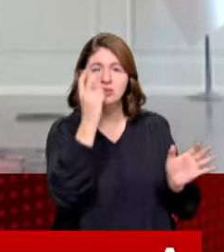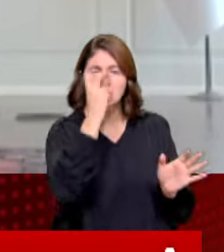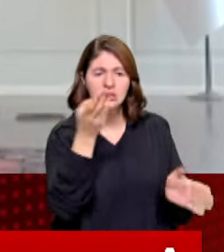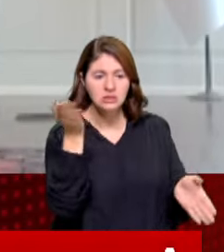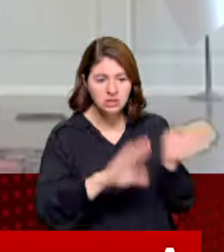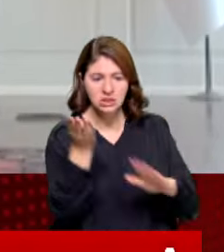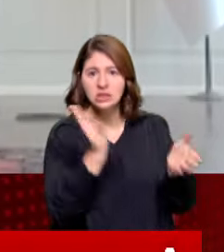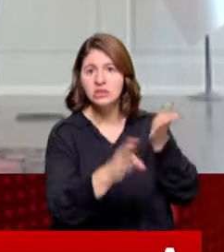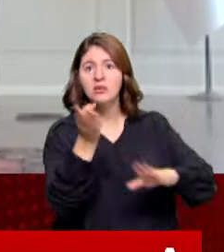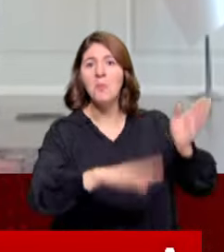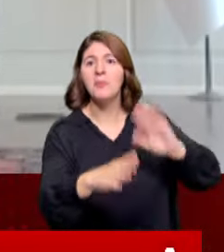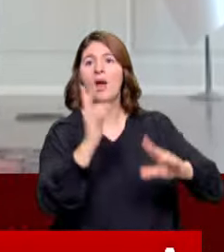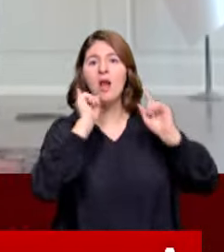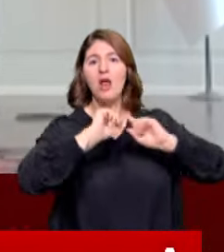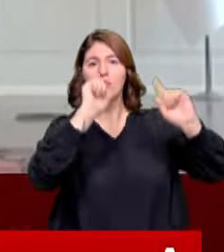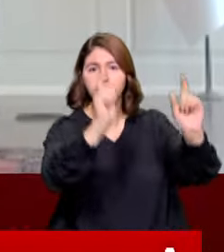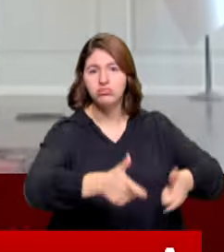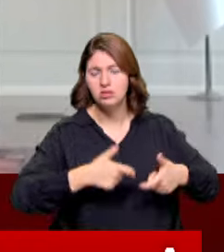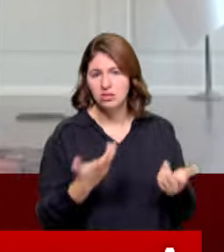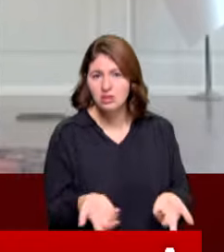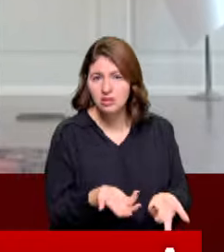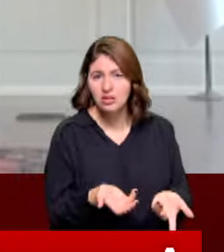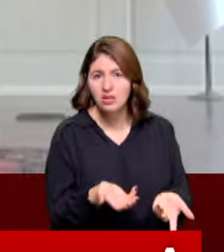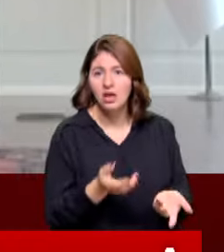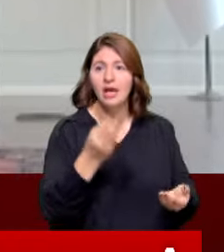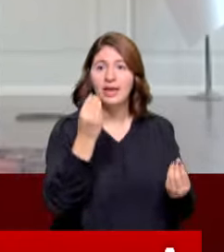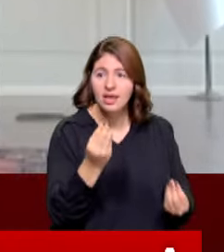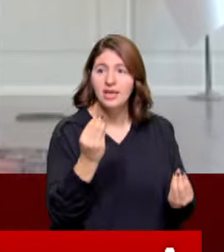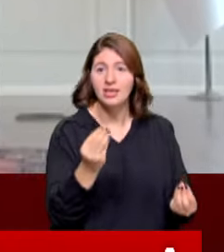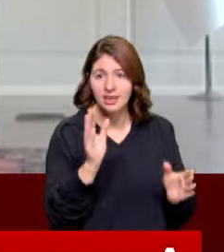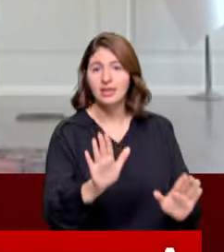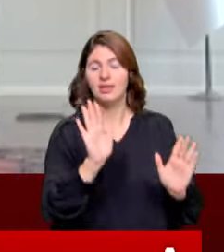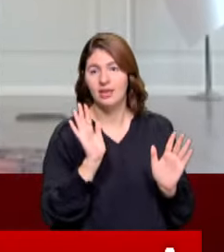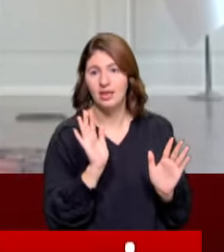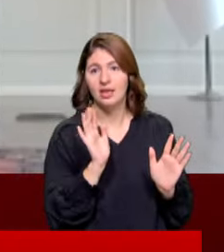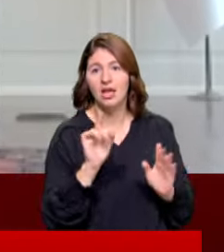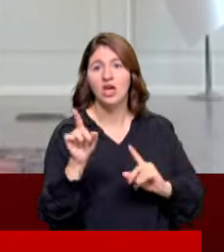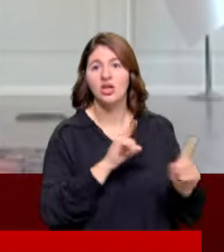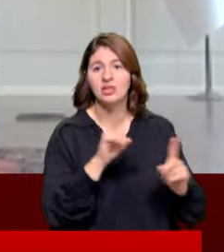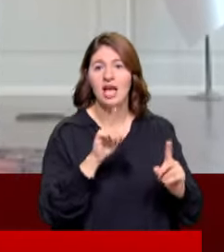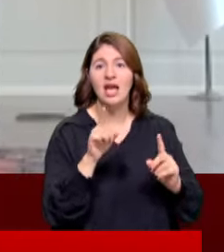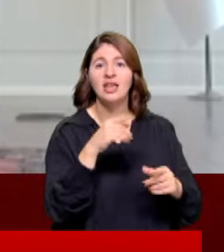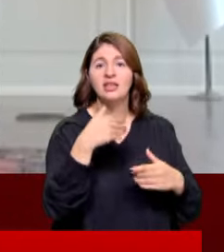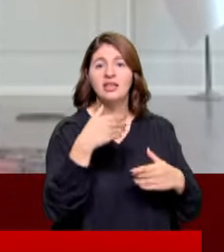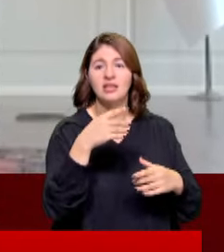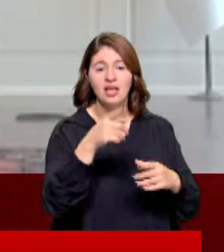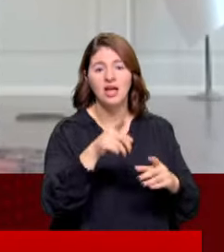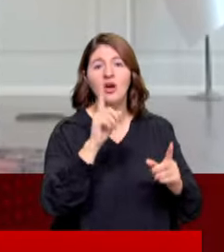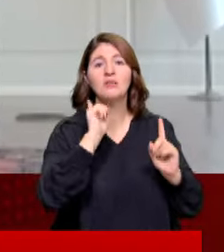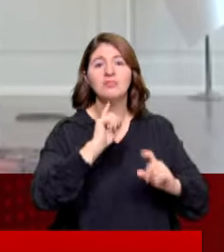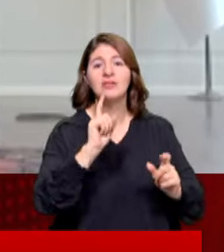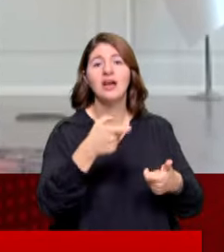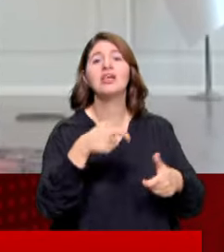şey haciz edildi. İyi ki internet modemi gitmemiş ki bu